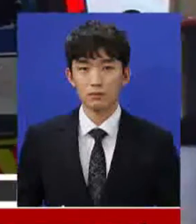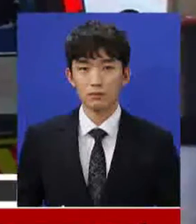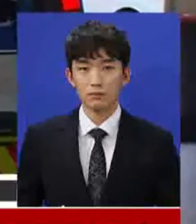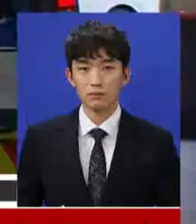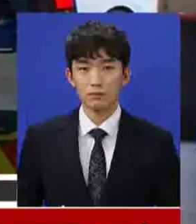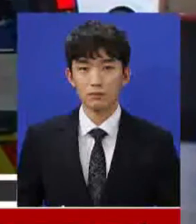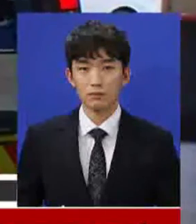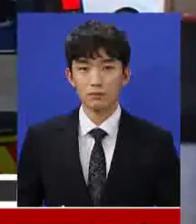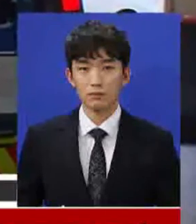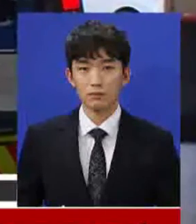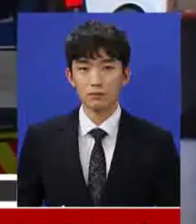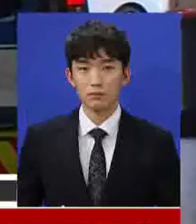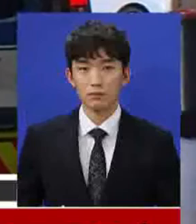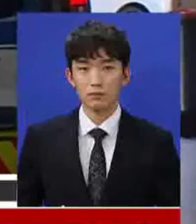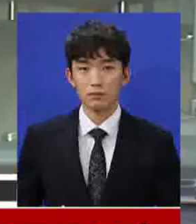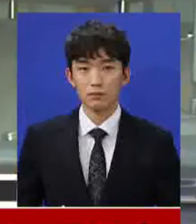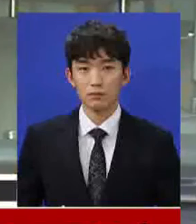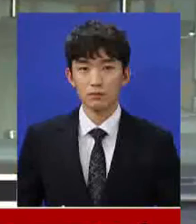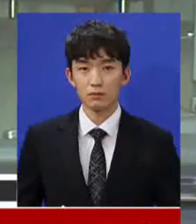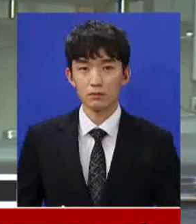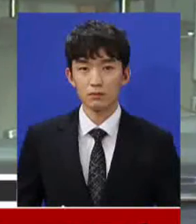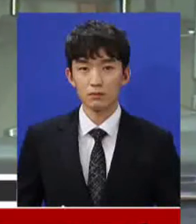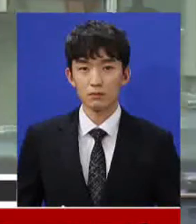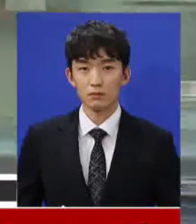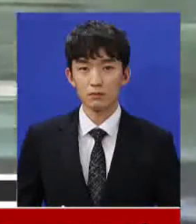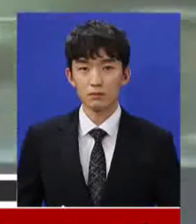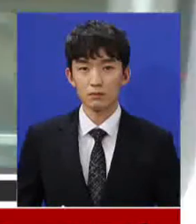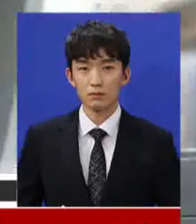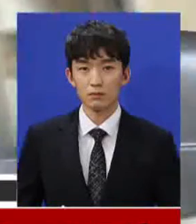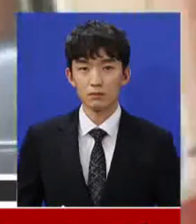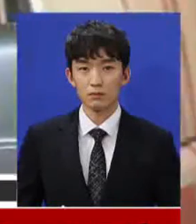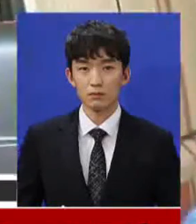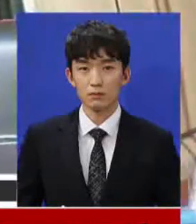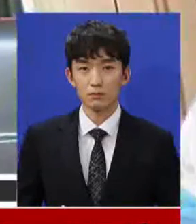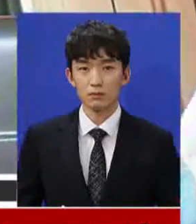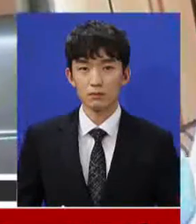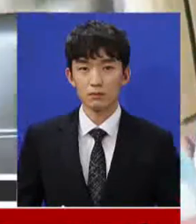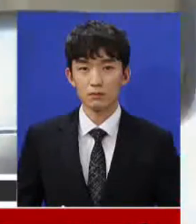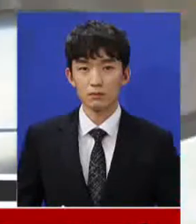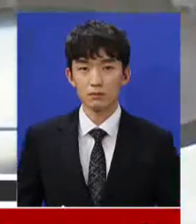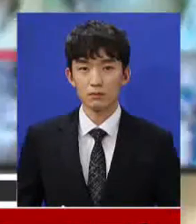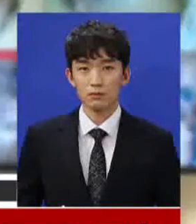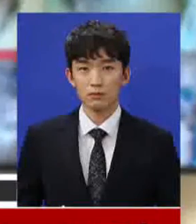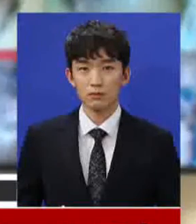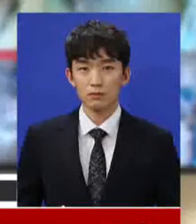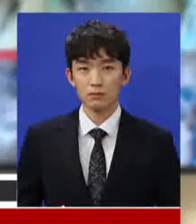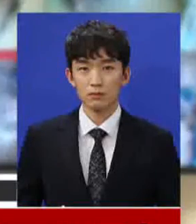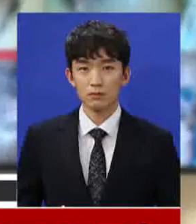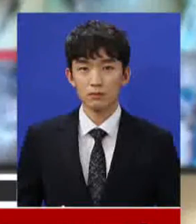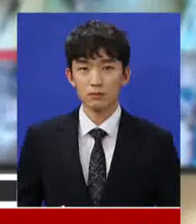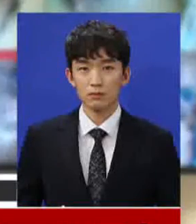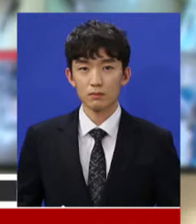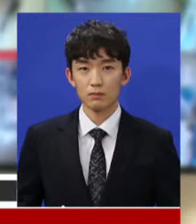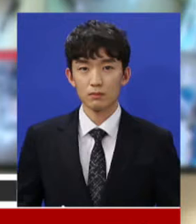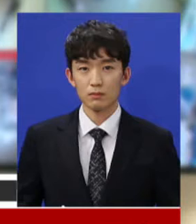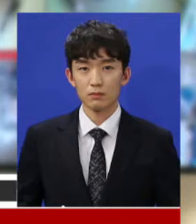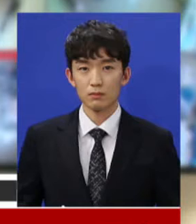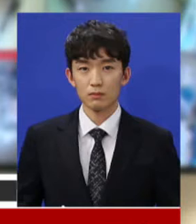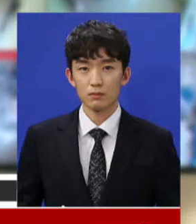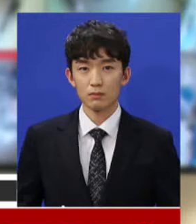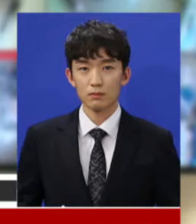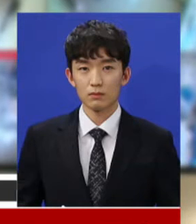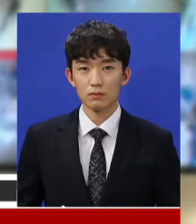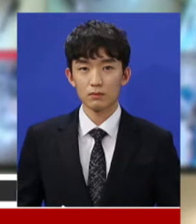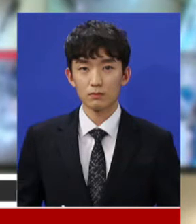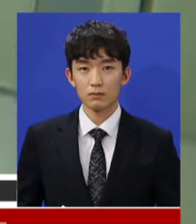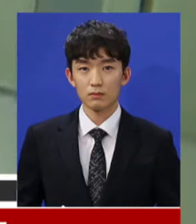2월 20일부터 11월 30일까지 하루 평균 사망자 수는 1.89명이었습니다. 그런데 12월 평균